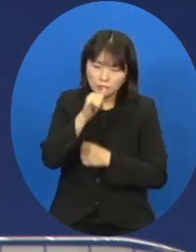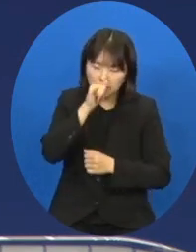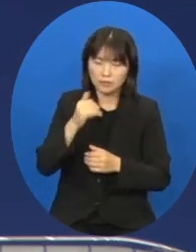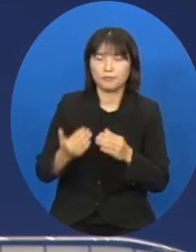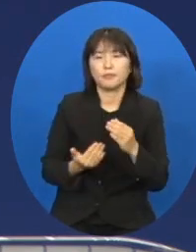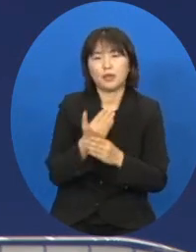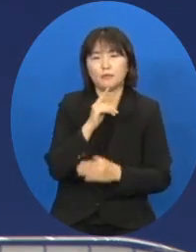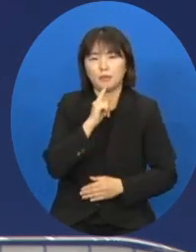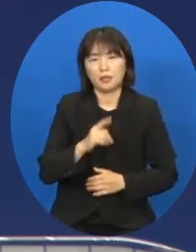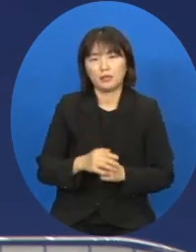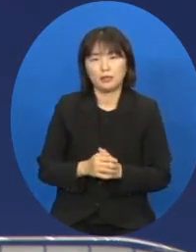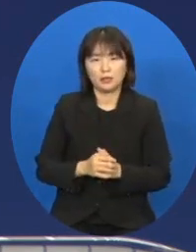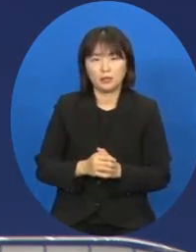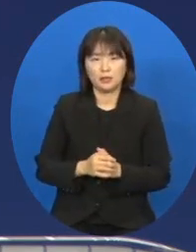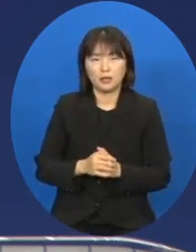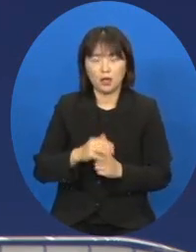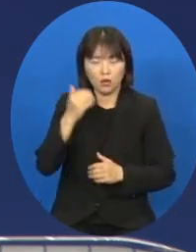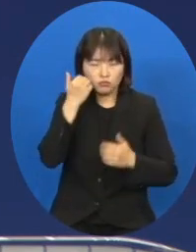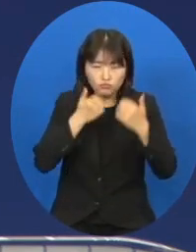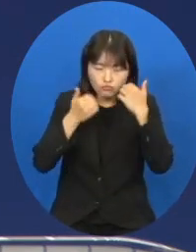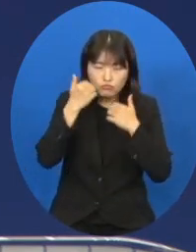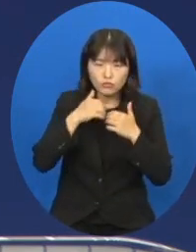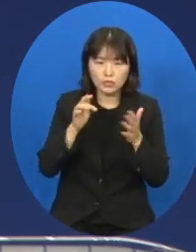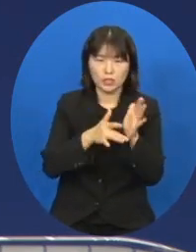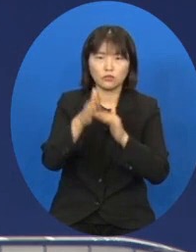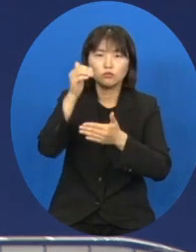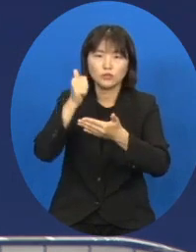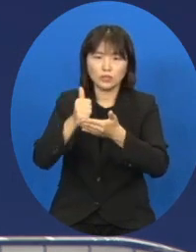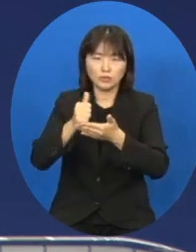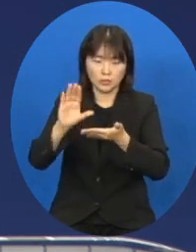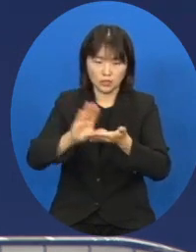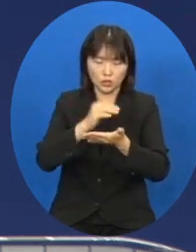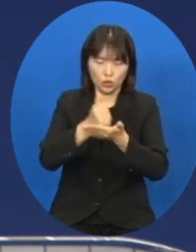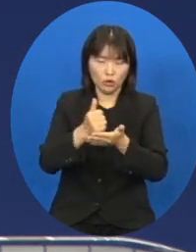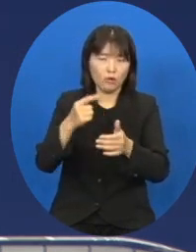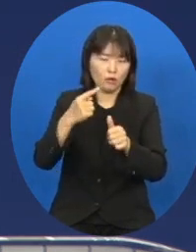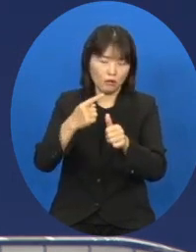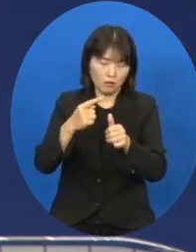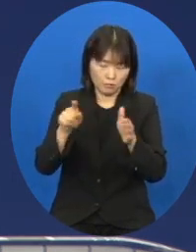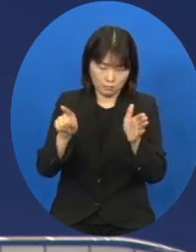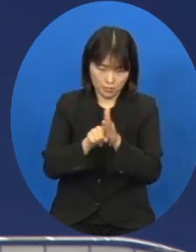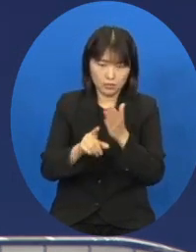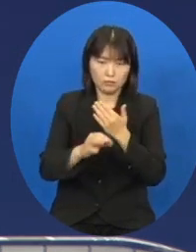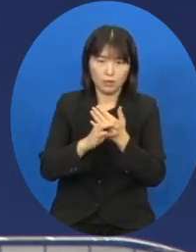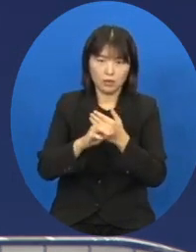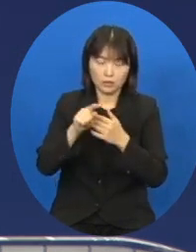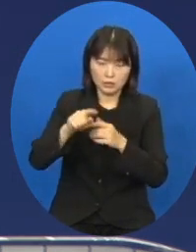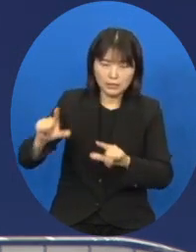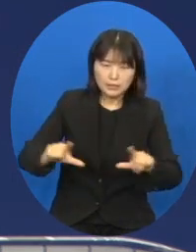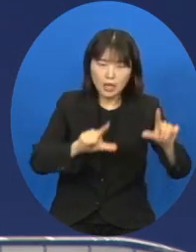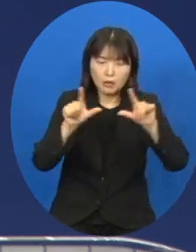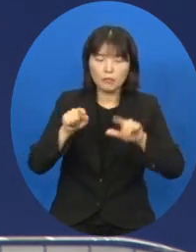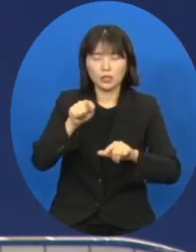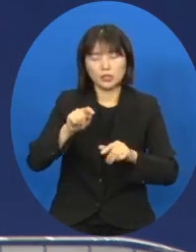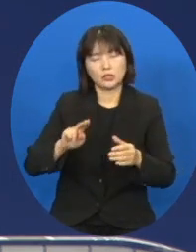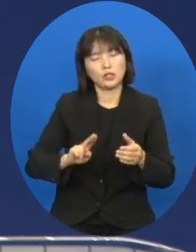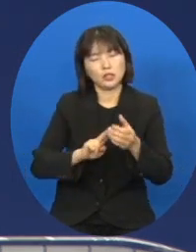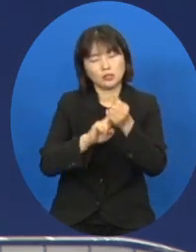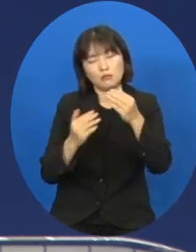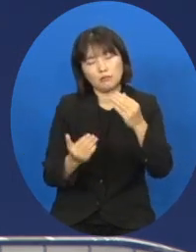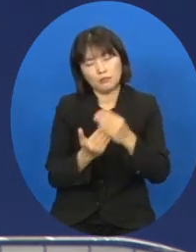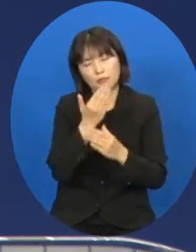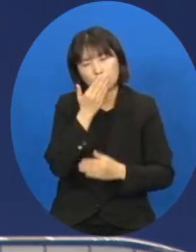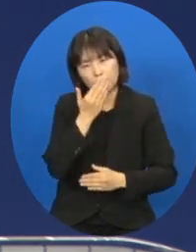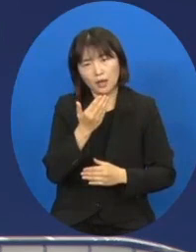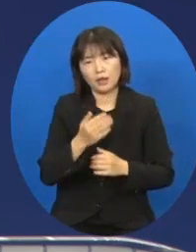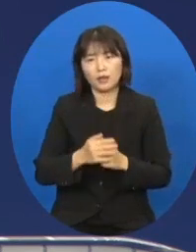거예요. 그리고 누구나 예수님을 그리스도로 믿으면 그의 삶에 이런 기적이